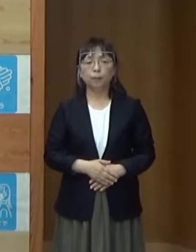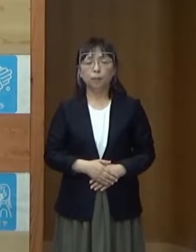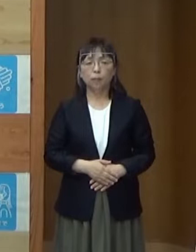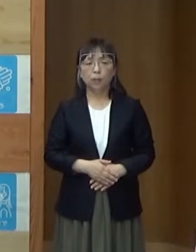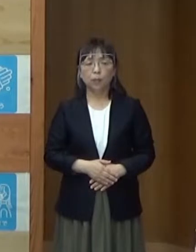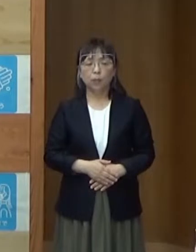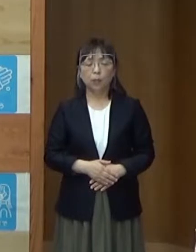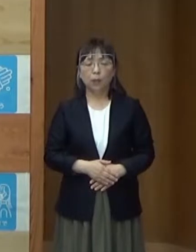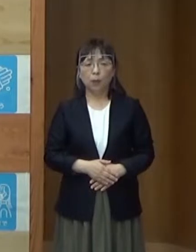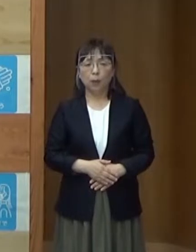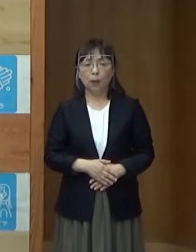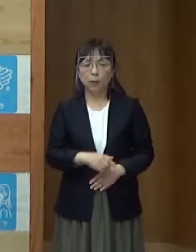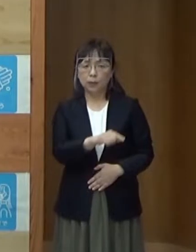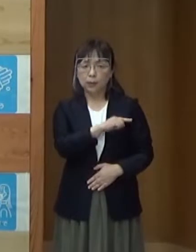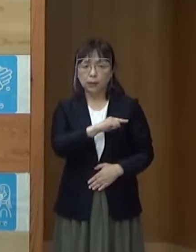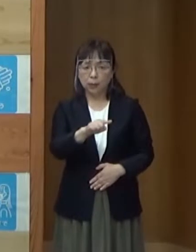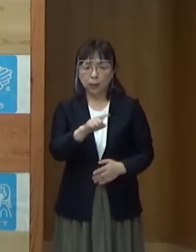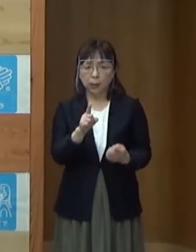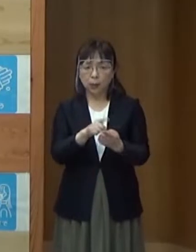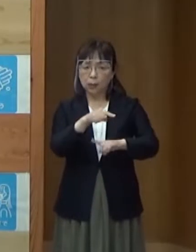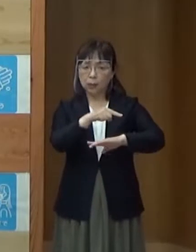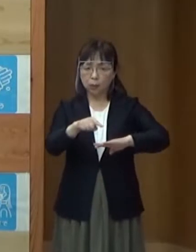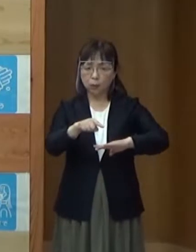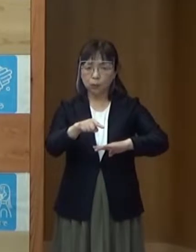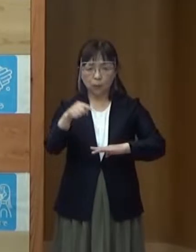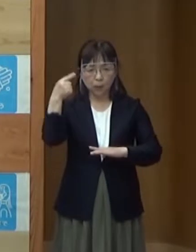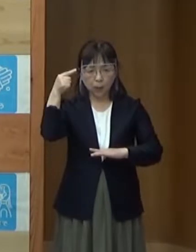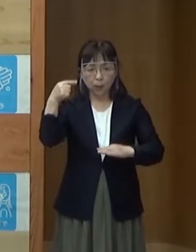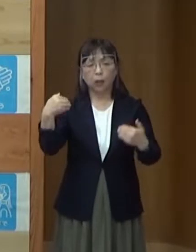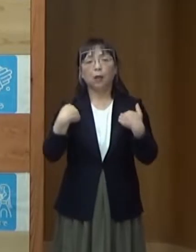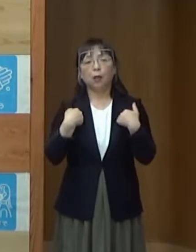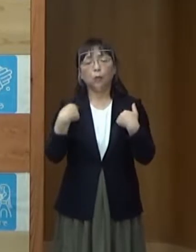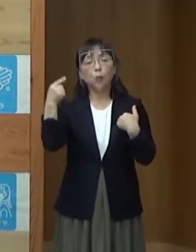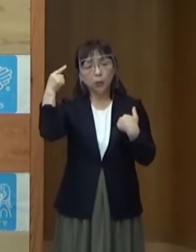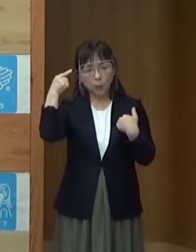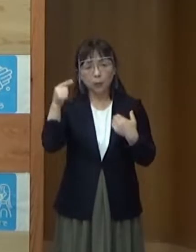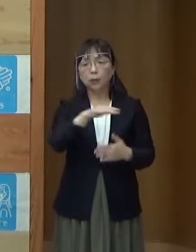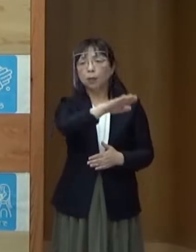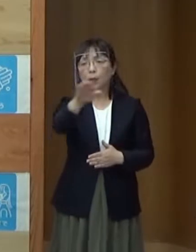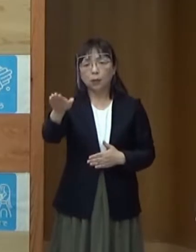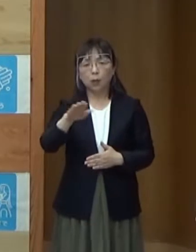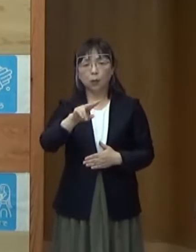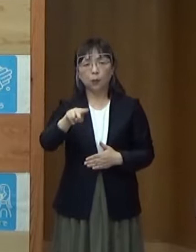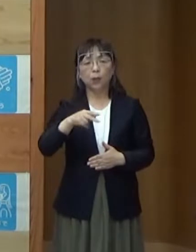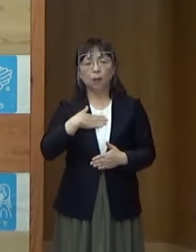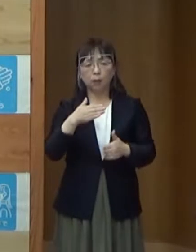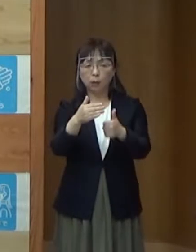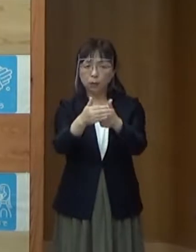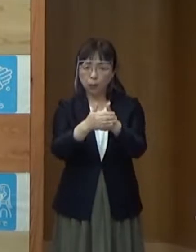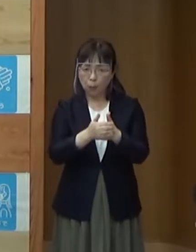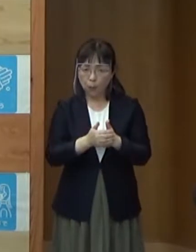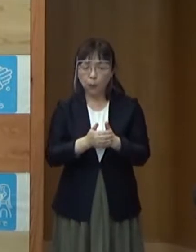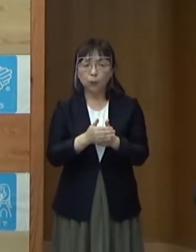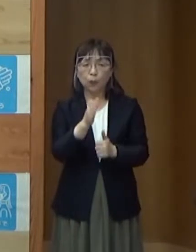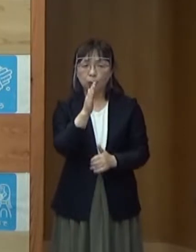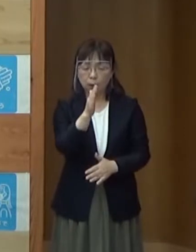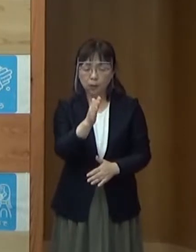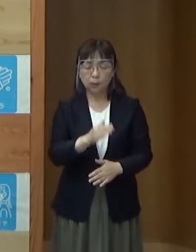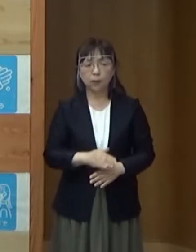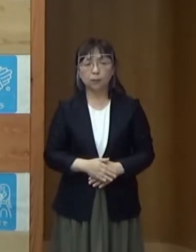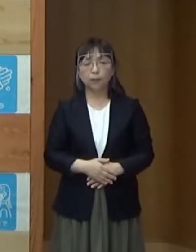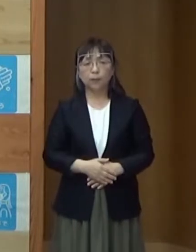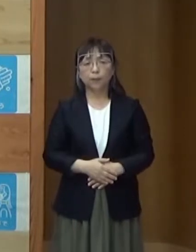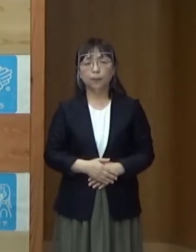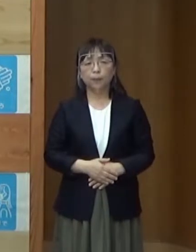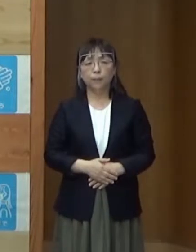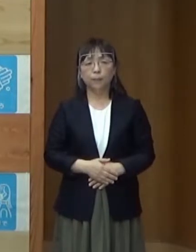ここは先手で対策を講じていく必要があるというふうに考えます。皆様のご理解とご協力をお願い申し上